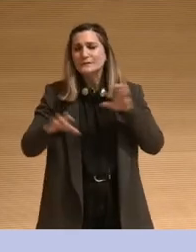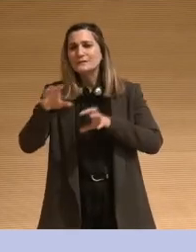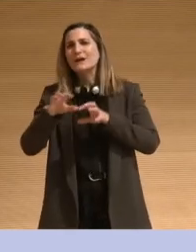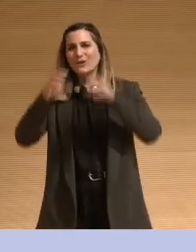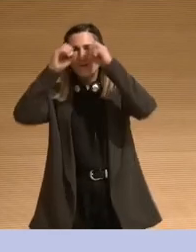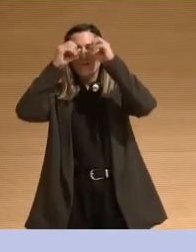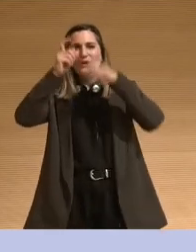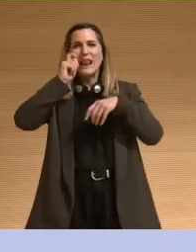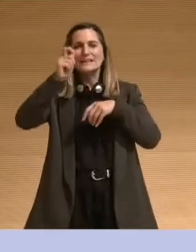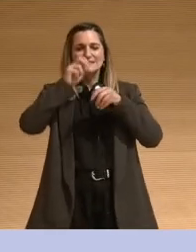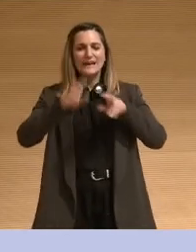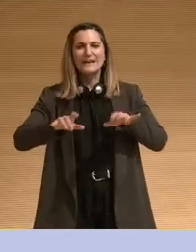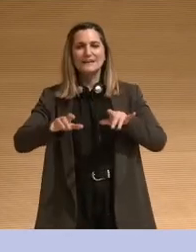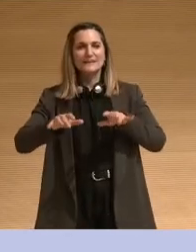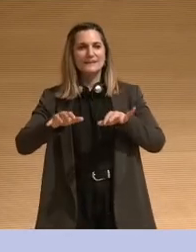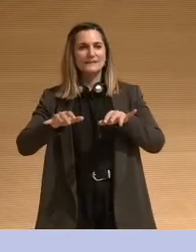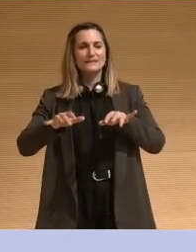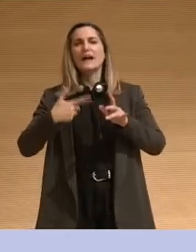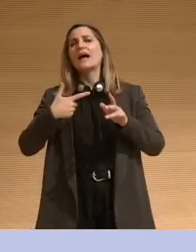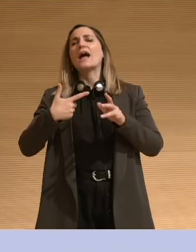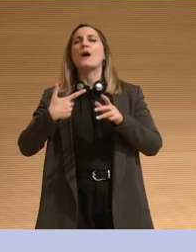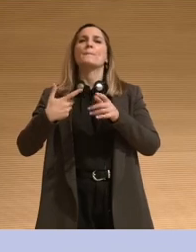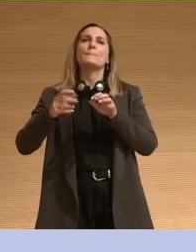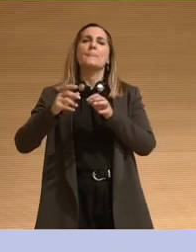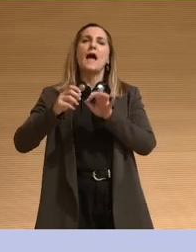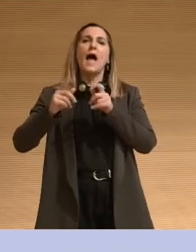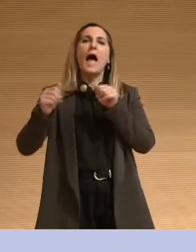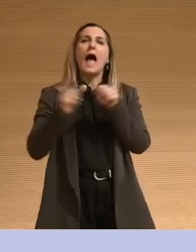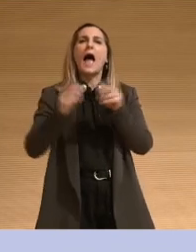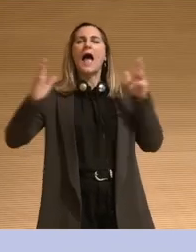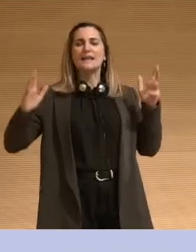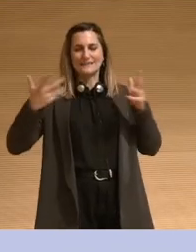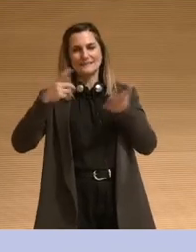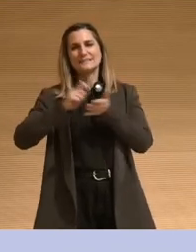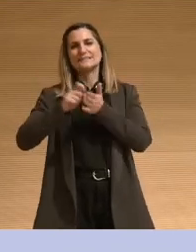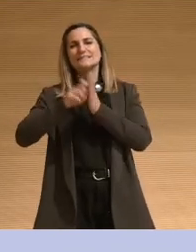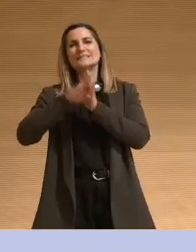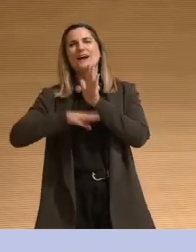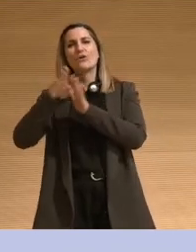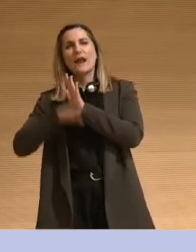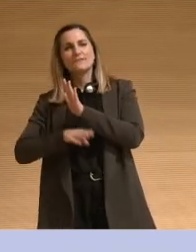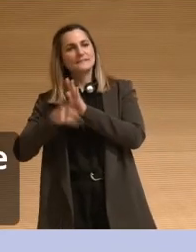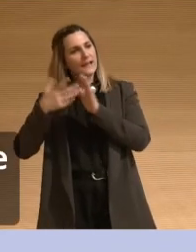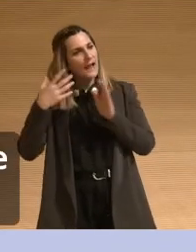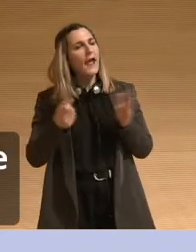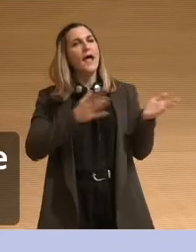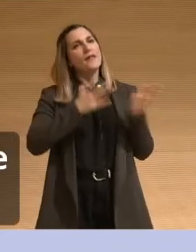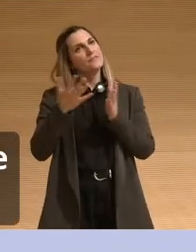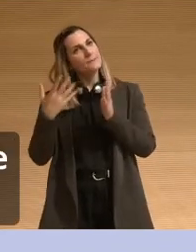αναζητούμε μέσω άειλη συνταγογράφησης και πολιτιστική και κοινωνική συνταγογράφηση.